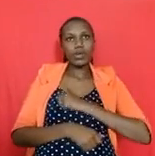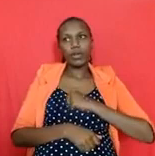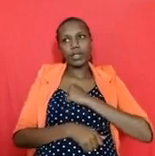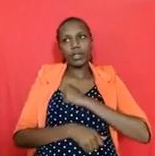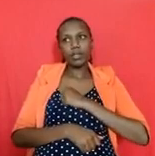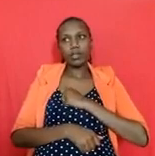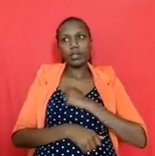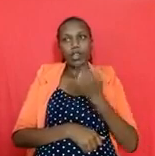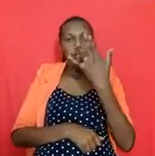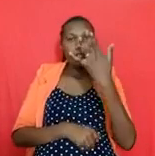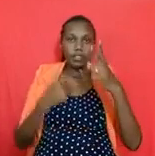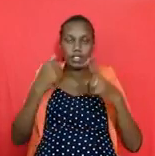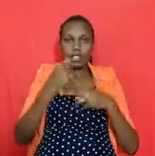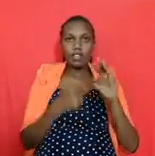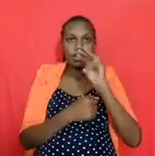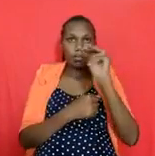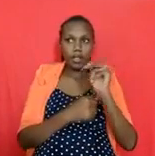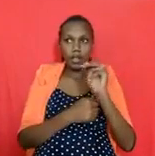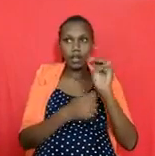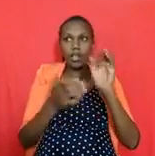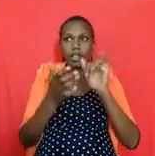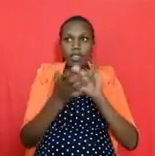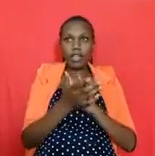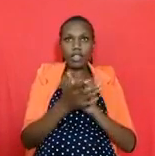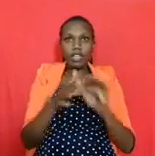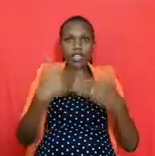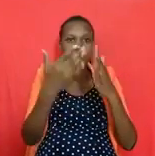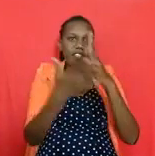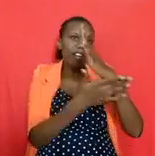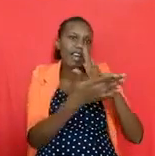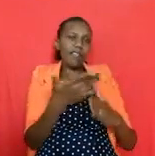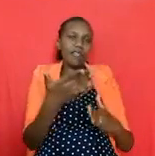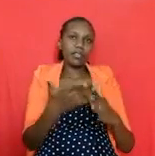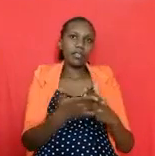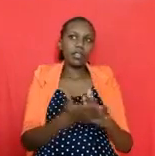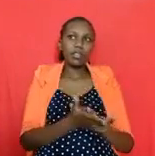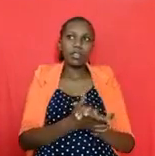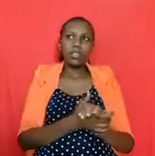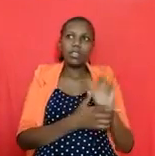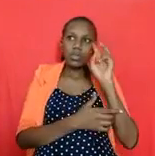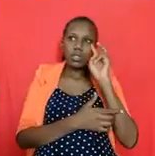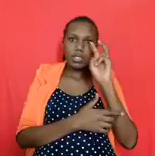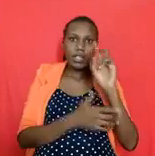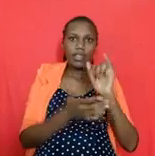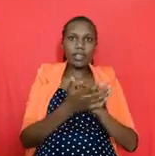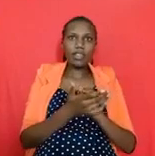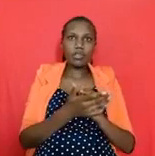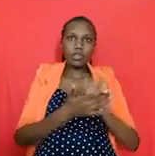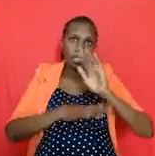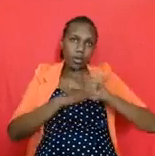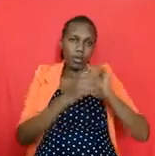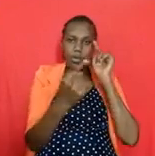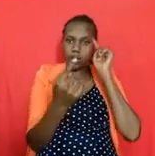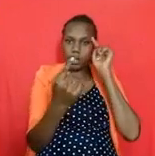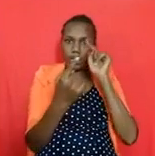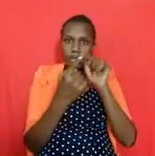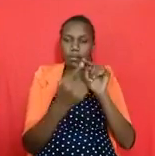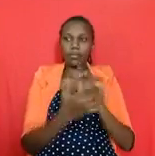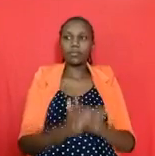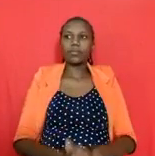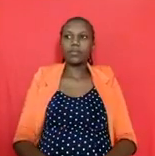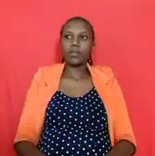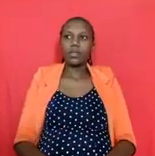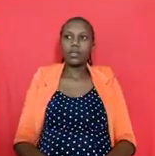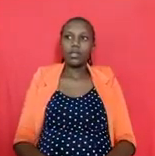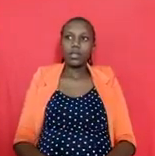itano na mugwanja plaza irarehire ta nuthu thimutigo kiona kiare kioneki kiega